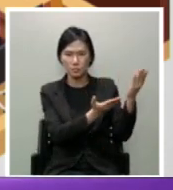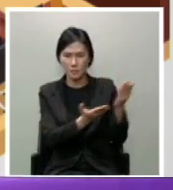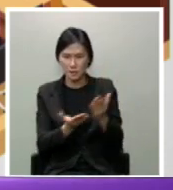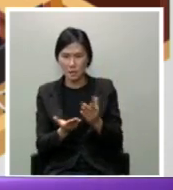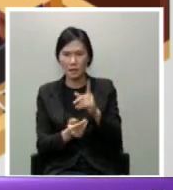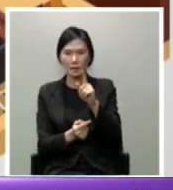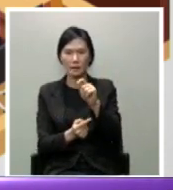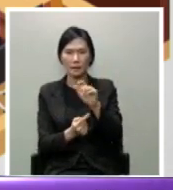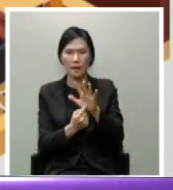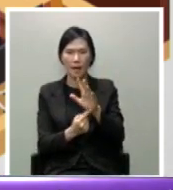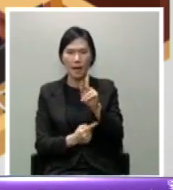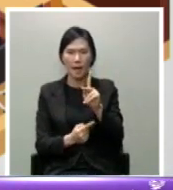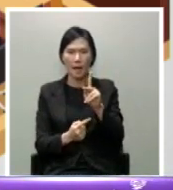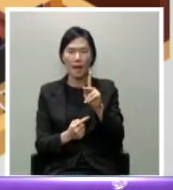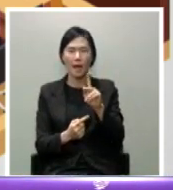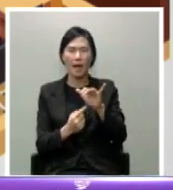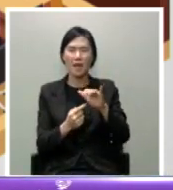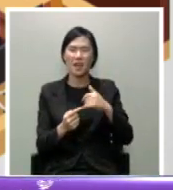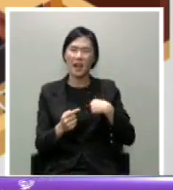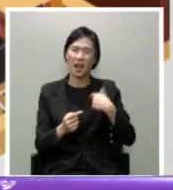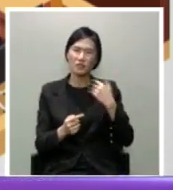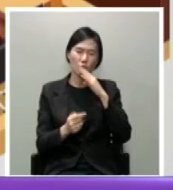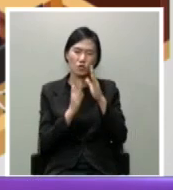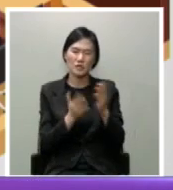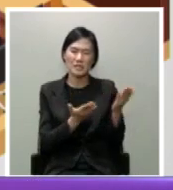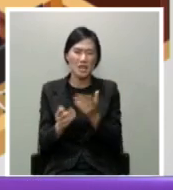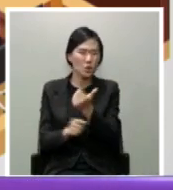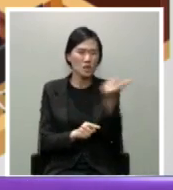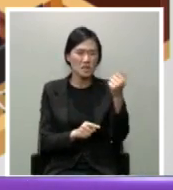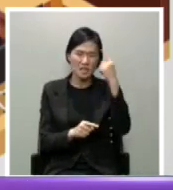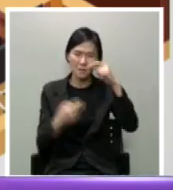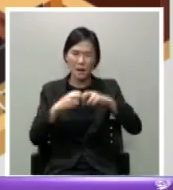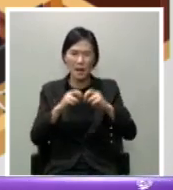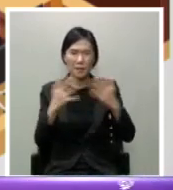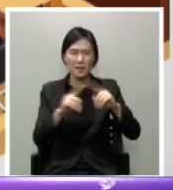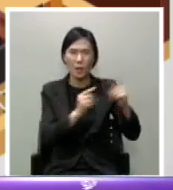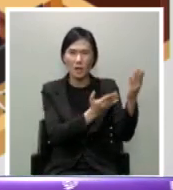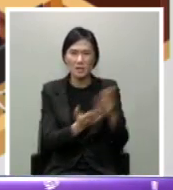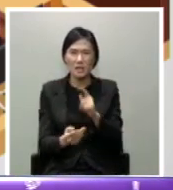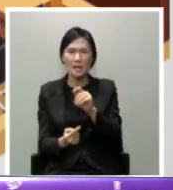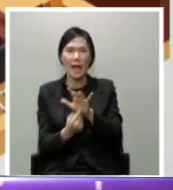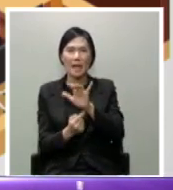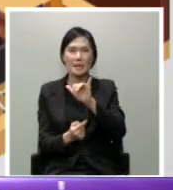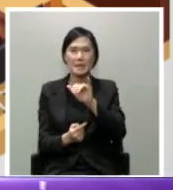าไอ้เชิญคนอื่นผมว่าคงไม่มีใครติดใจพอเชิญอัยการก็เลยมี